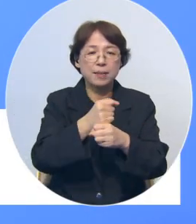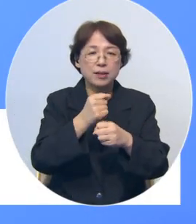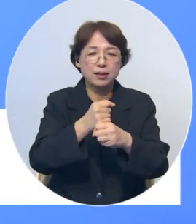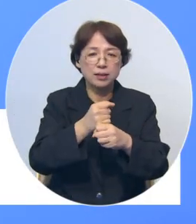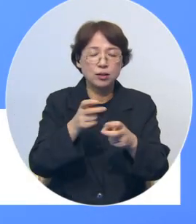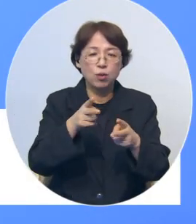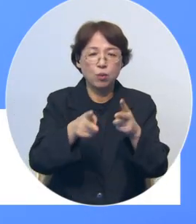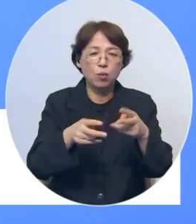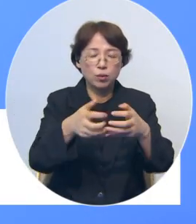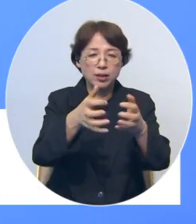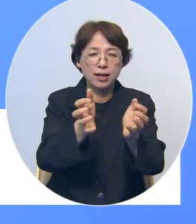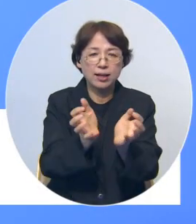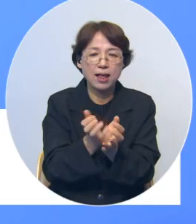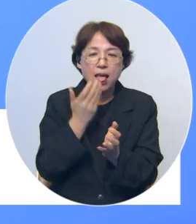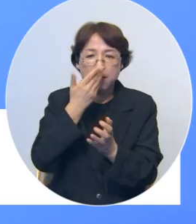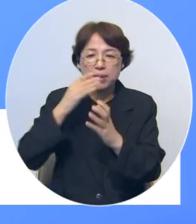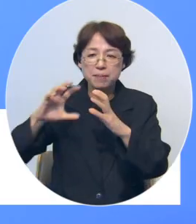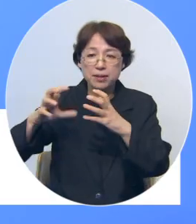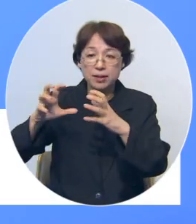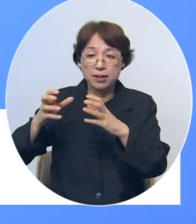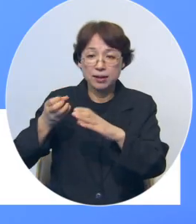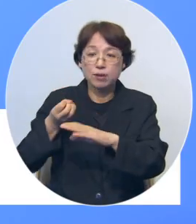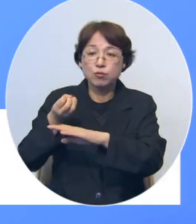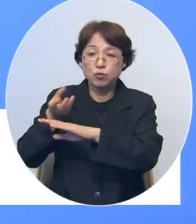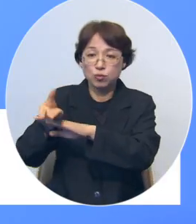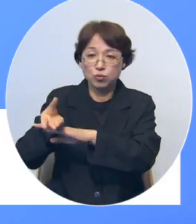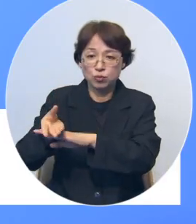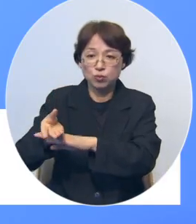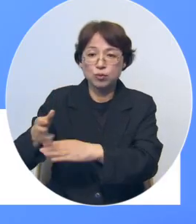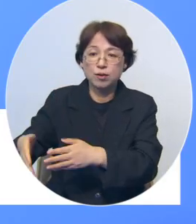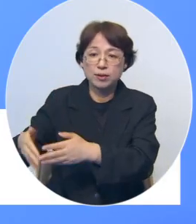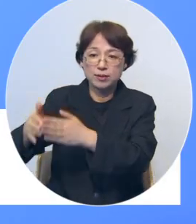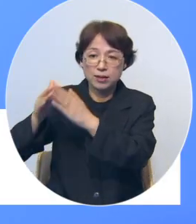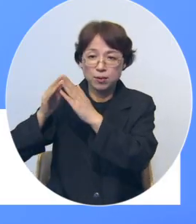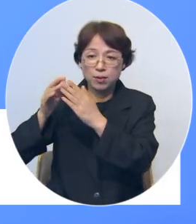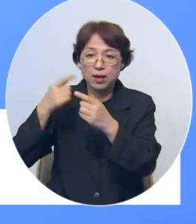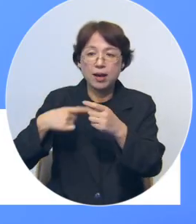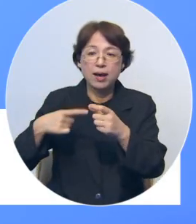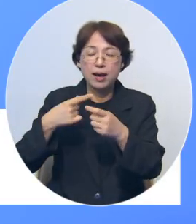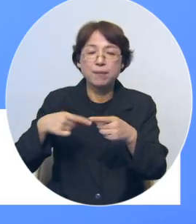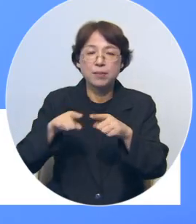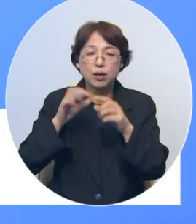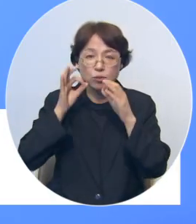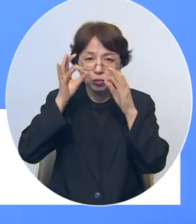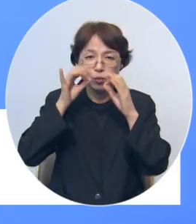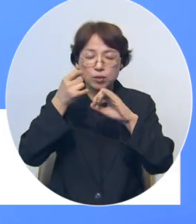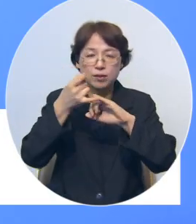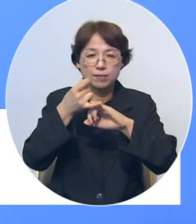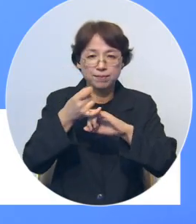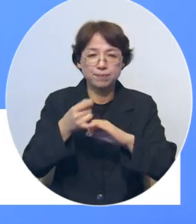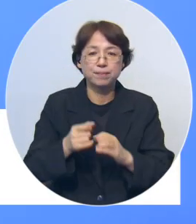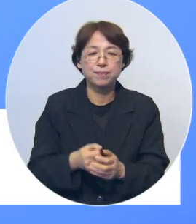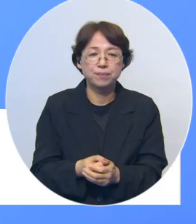한국농기계생산공단이 필리핀에 빨리 조성될 수 있도록 함께 노력하겠습니다.